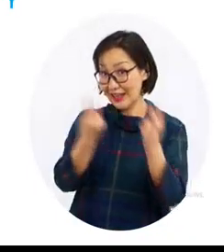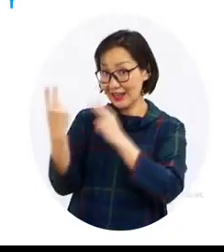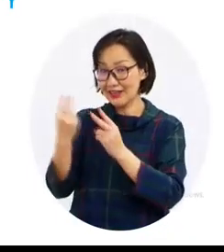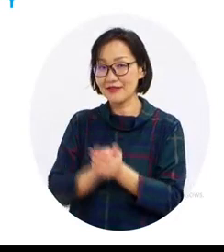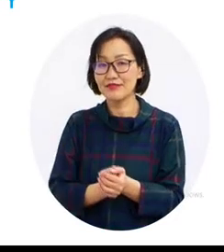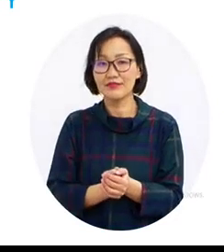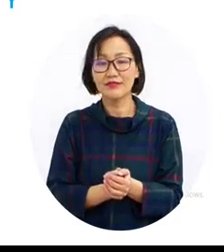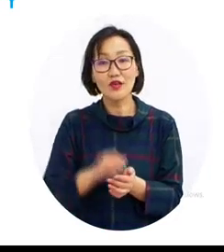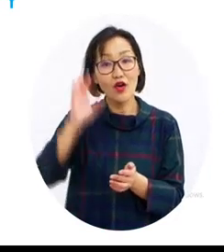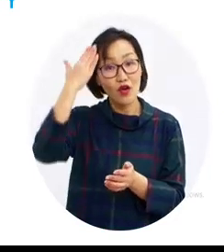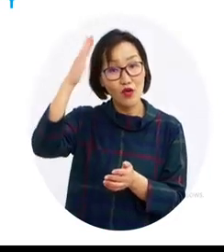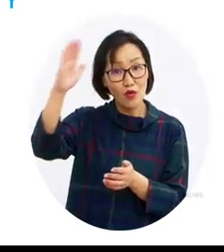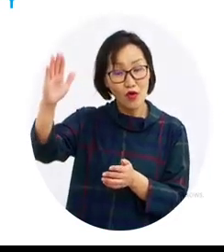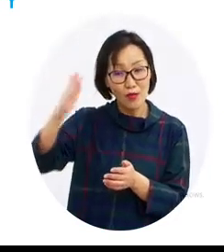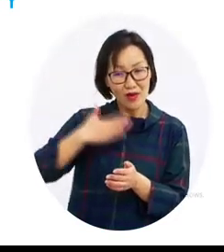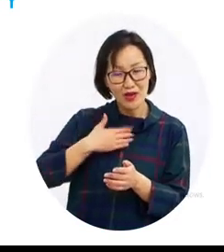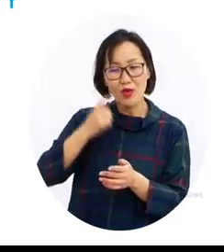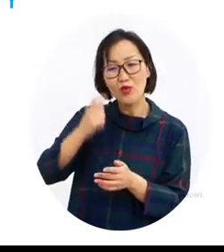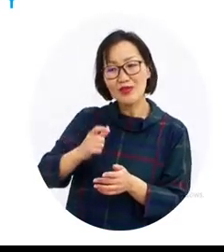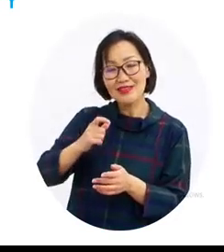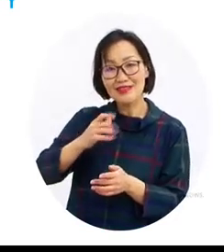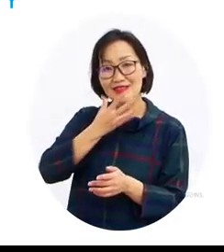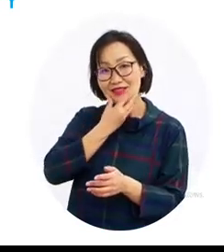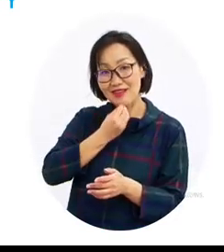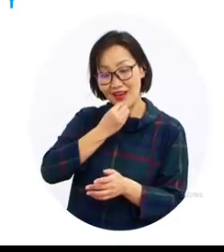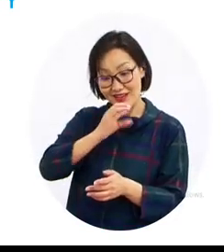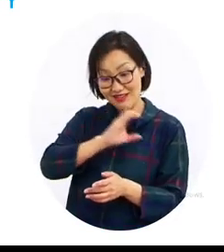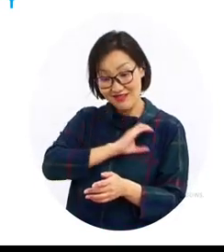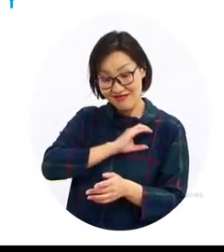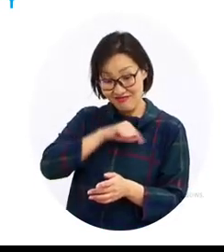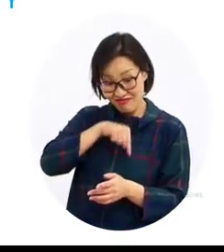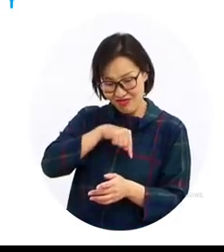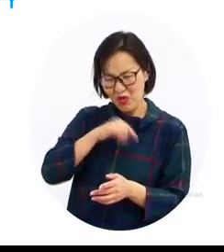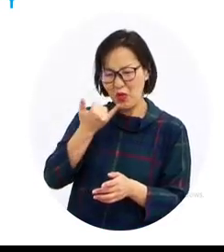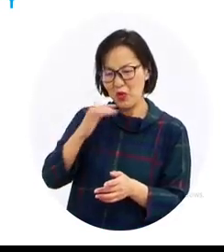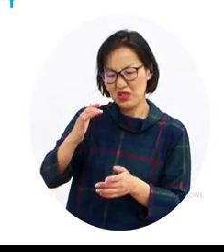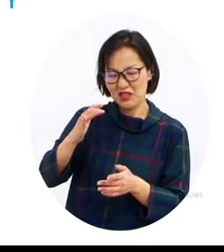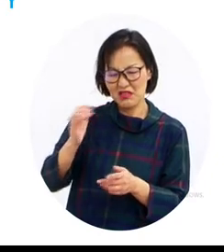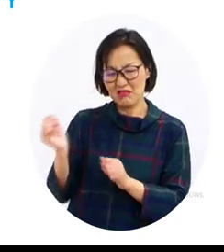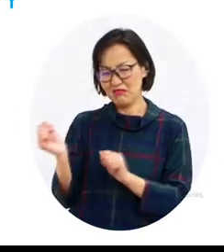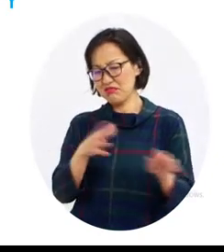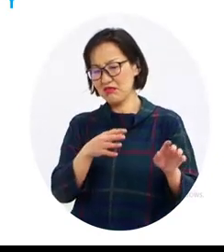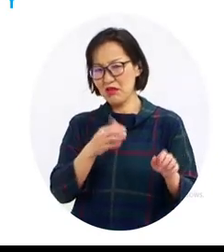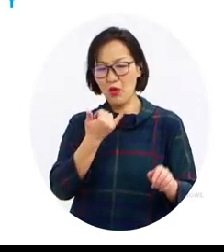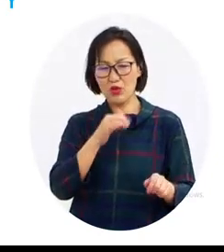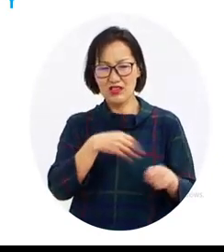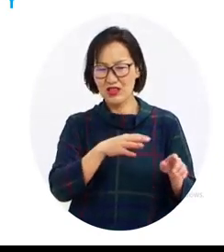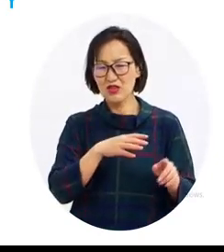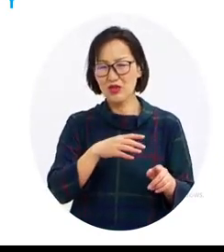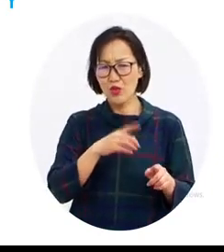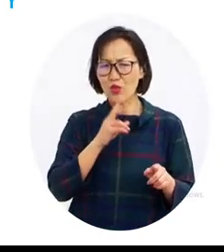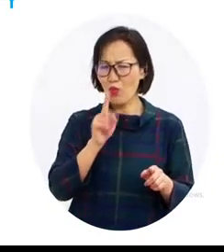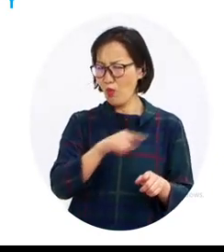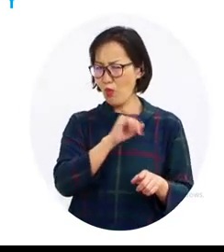Өвөө маань надад хүний сайхан сэтгэл рүү ус хийх муухай шүү гэж загсан